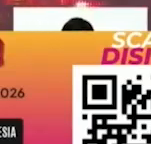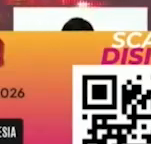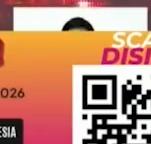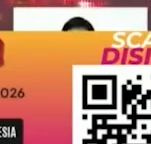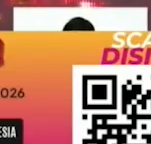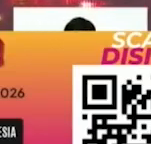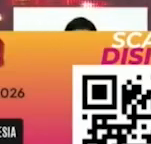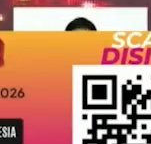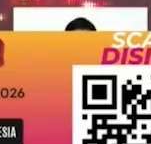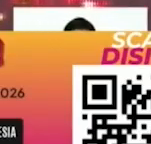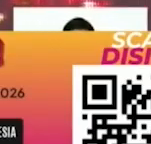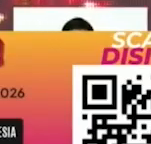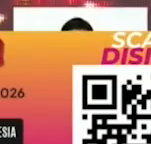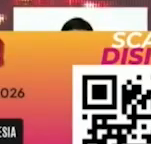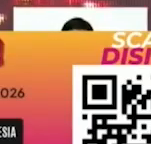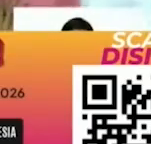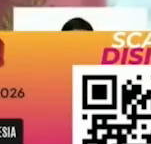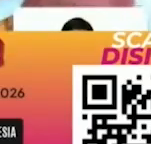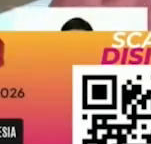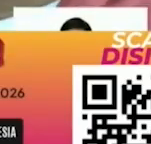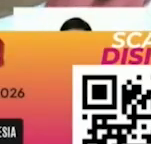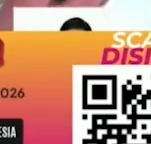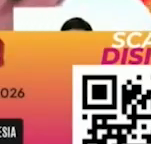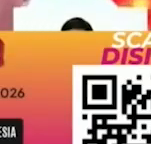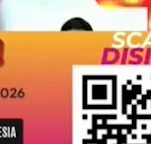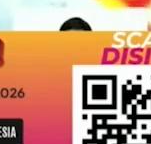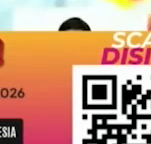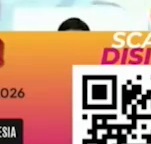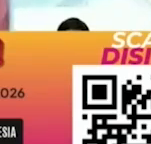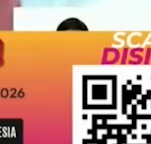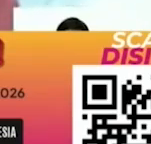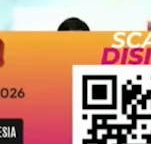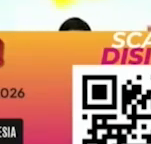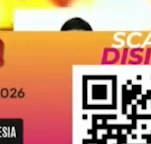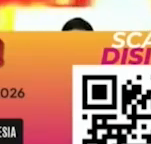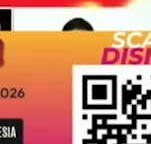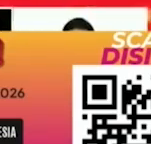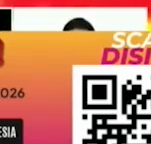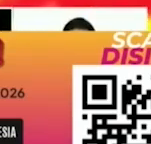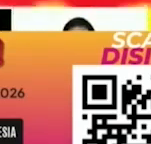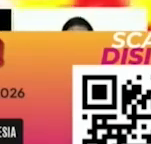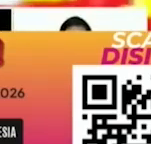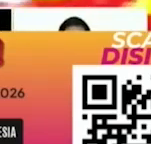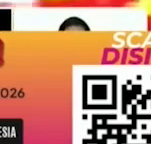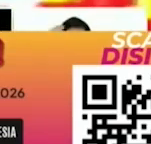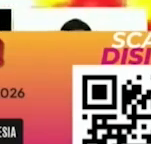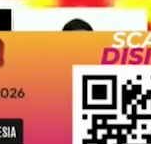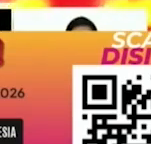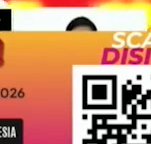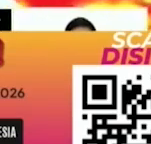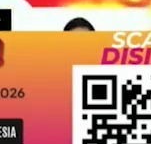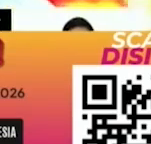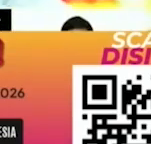baik silakan waktu anda 2 menit Bapak silakan Kita tahu bersama Jakarta